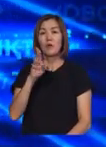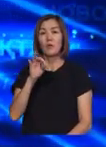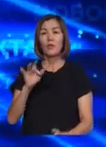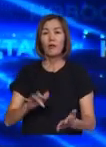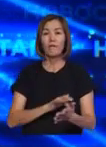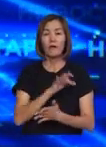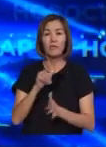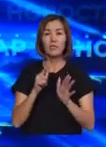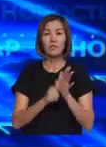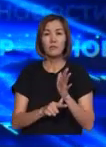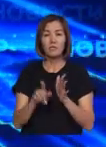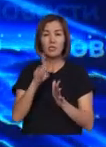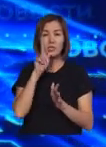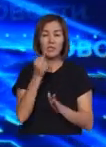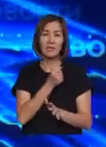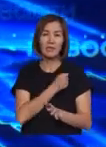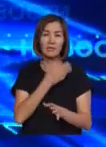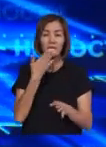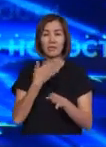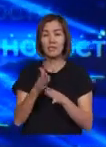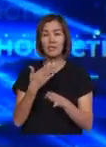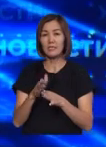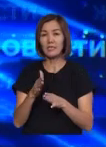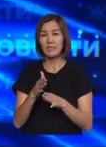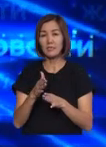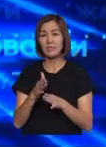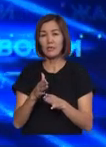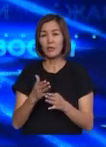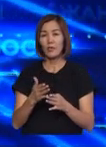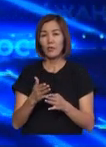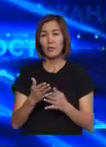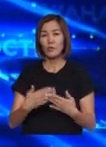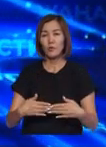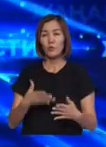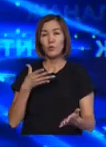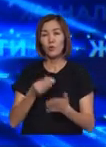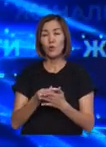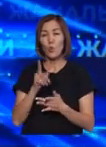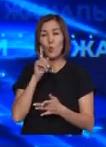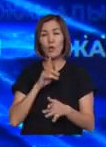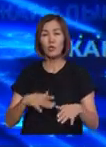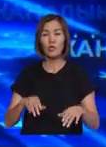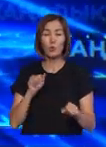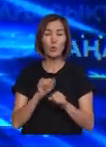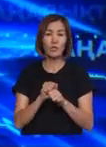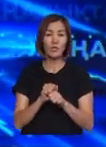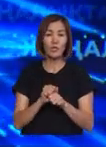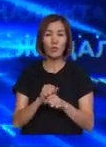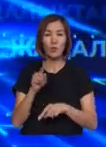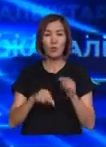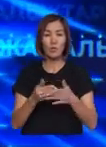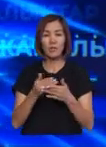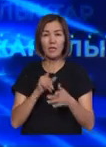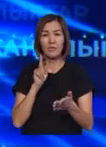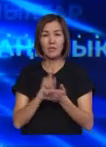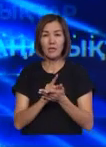Қонаевта 70-ден аса жас сарбаздың несиесін өтеу мерзімі уақытша тоқтатылады. Олар отан алдындағы борышын өтеу мерзімінде